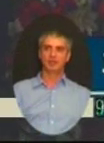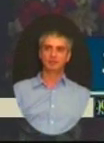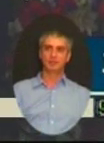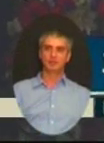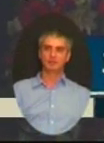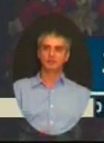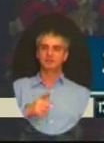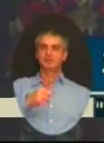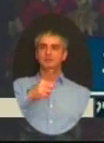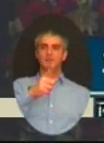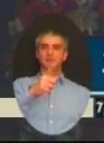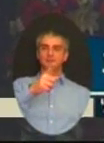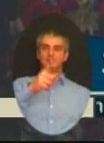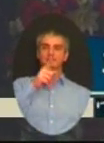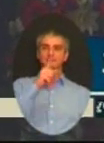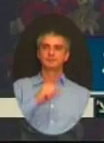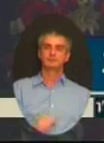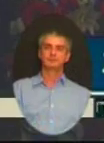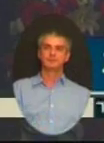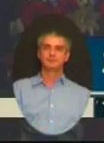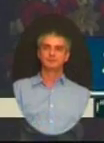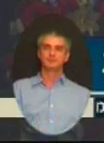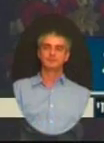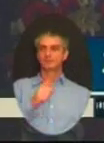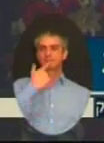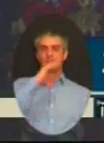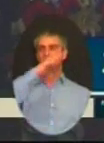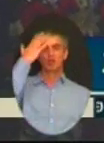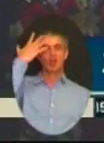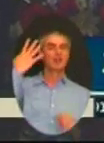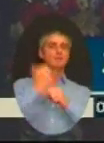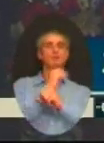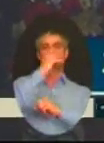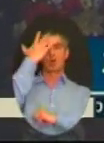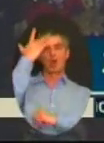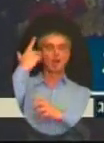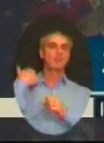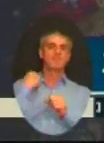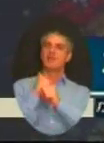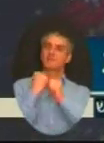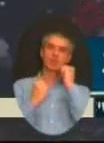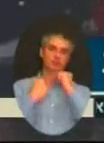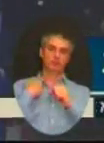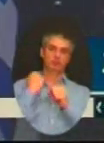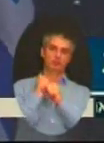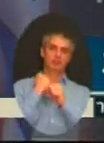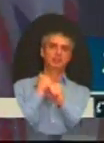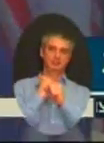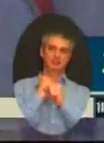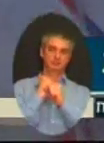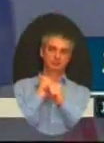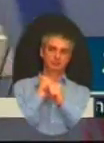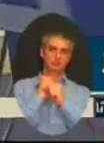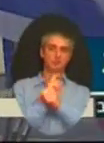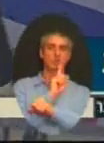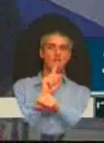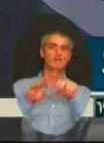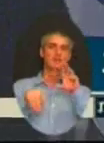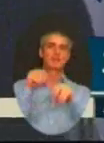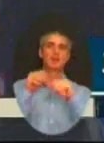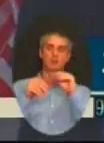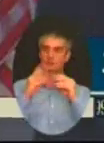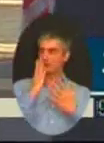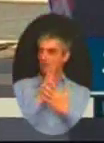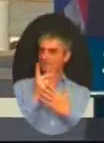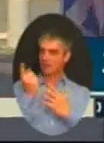זה מימוש של כל החלומות שלנו וכל העבודה הקשה שעשינו במהלך מערכת הבחירות.